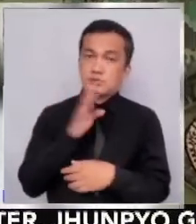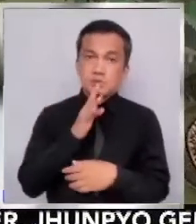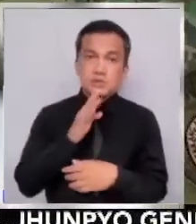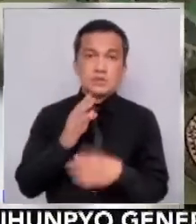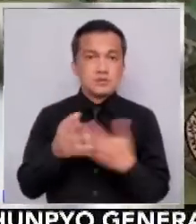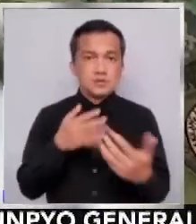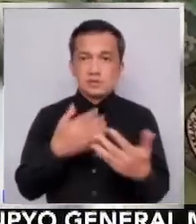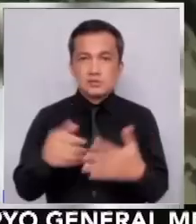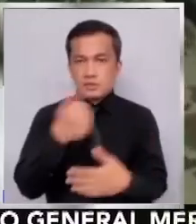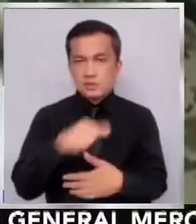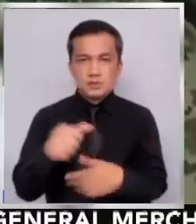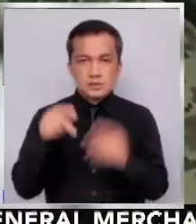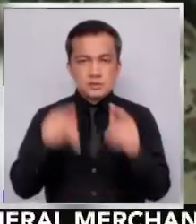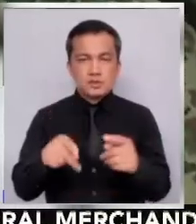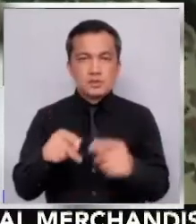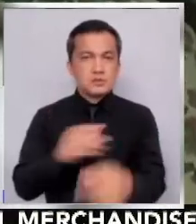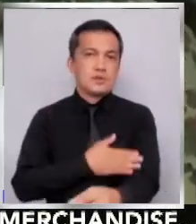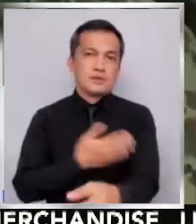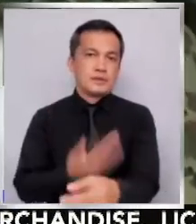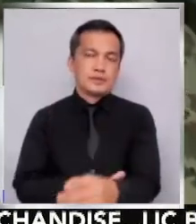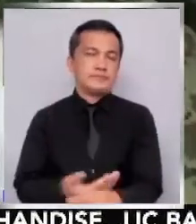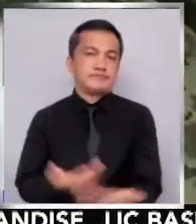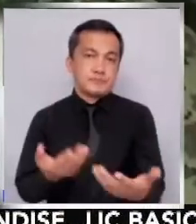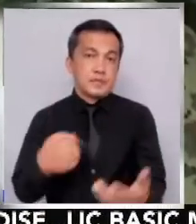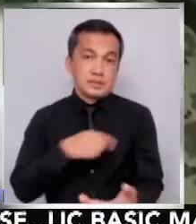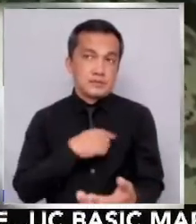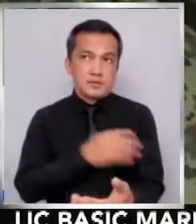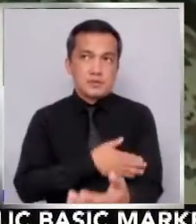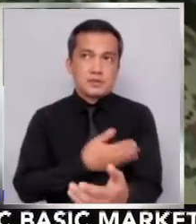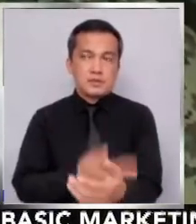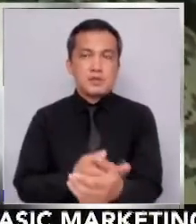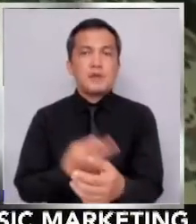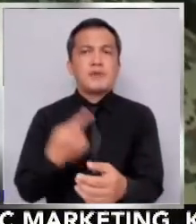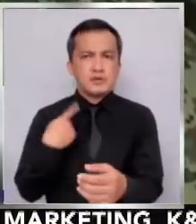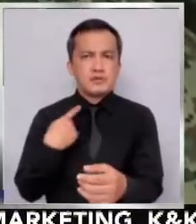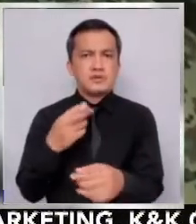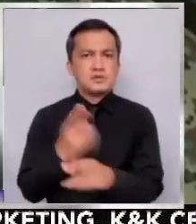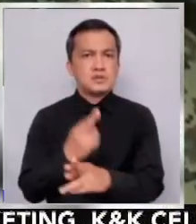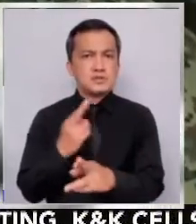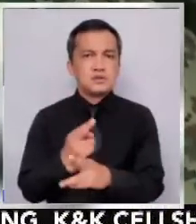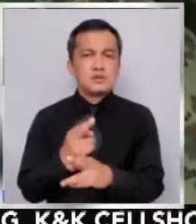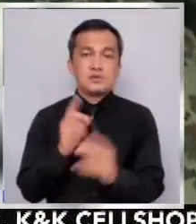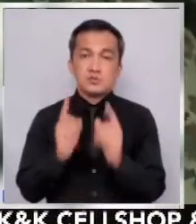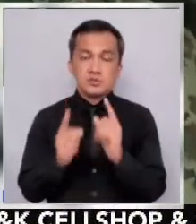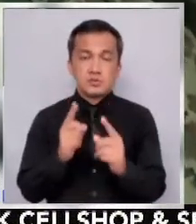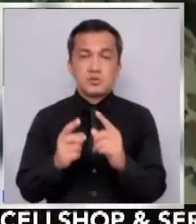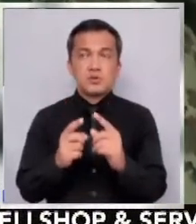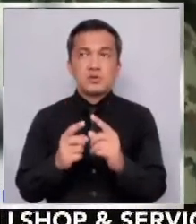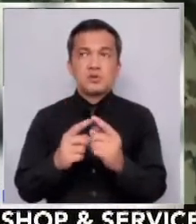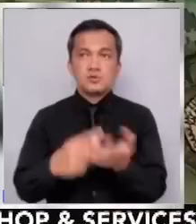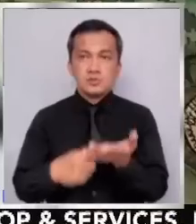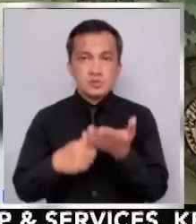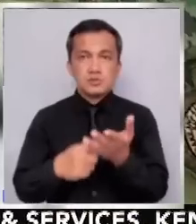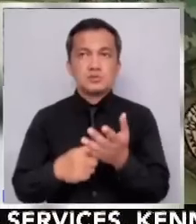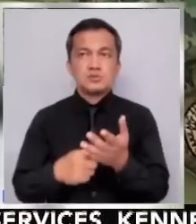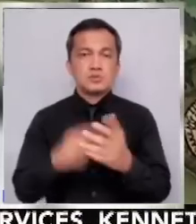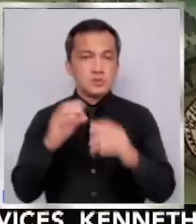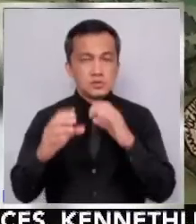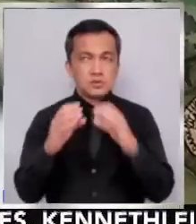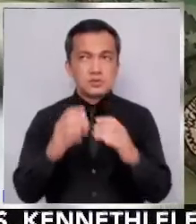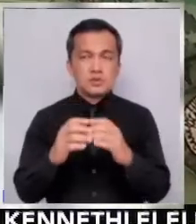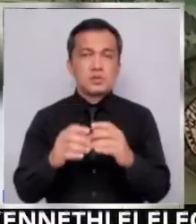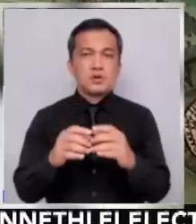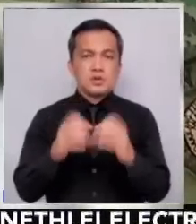ating mga anak. Magkaroon po sana ng mga regular dialogue, pulong-pulong, or educational materials